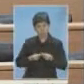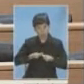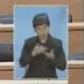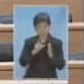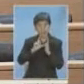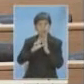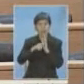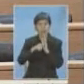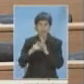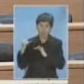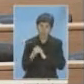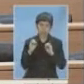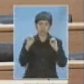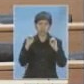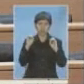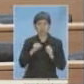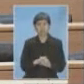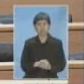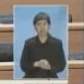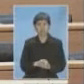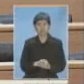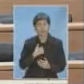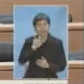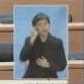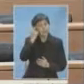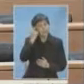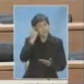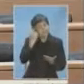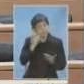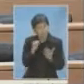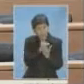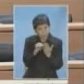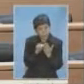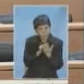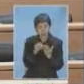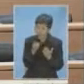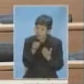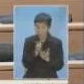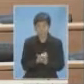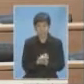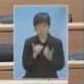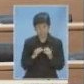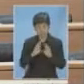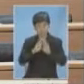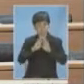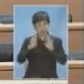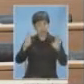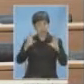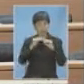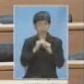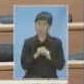เลขาสุวิจักไม่เคยมาอ่านพระบรมราชโองการเลยผมคิดว่าอาจจะอ่านบ้างก็น้อยครั้งแต่ในวันเปิดในสมัย